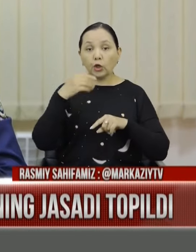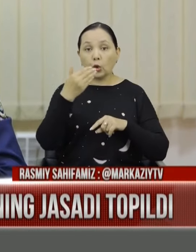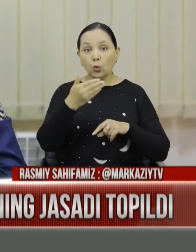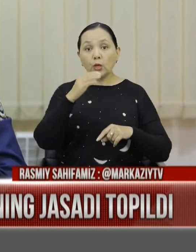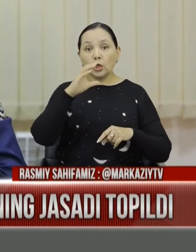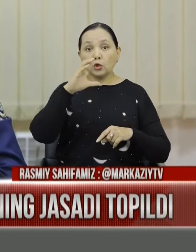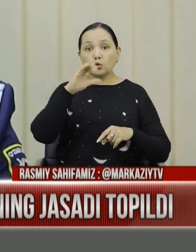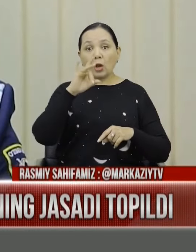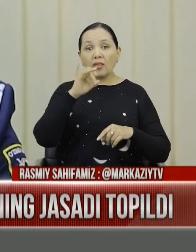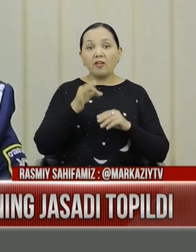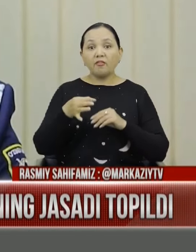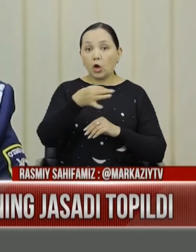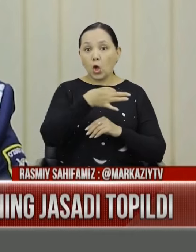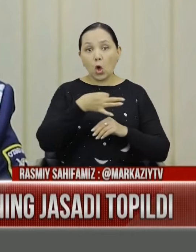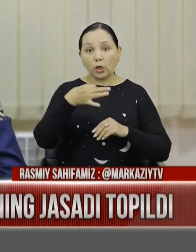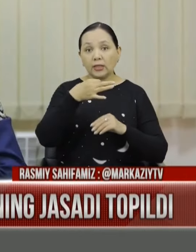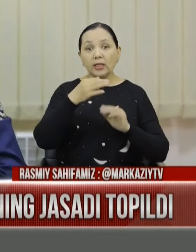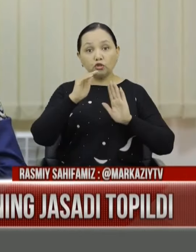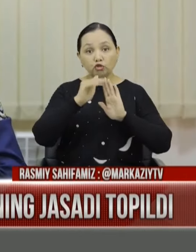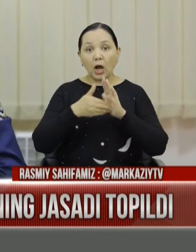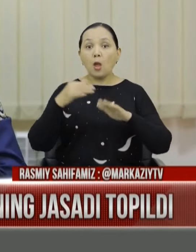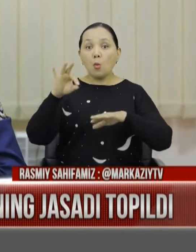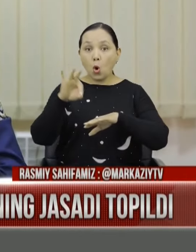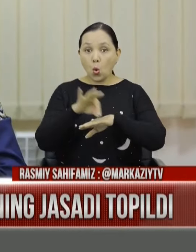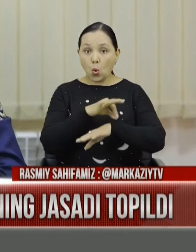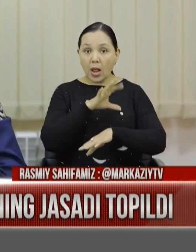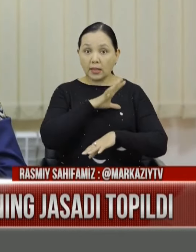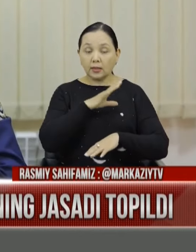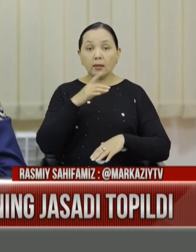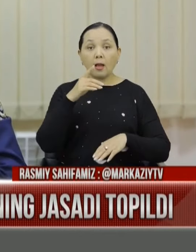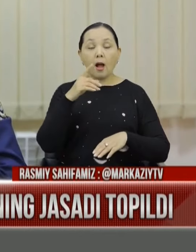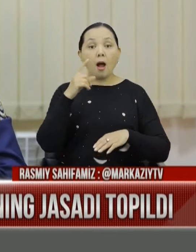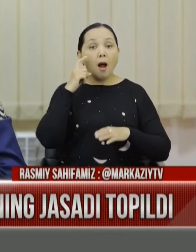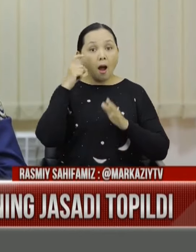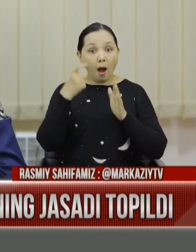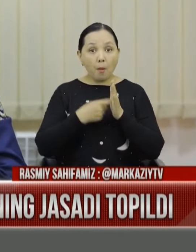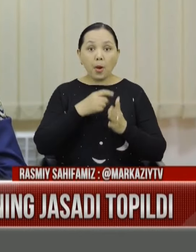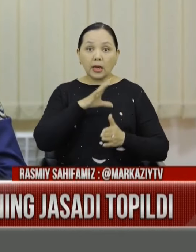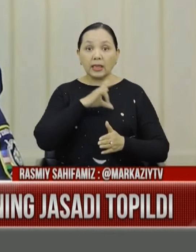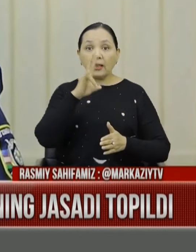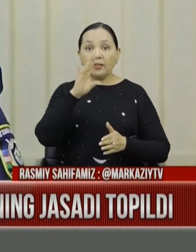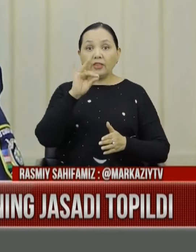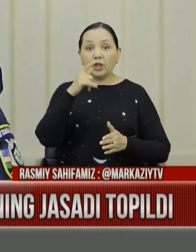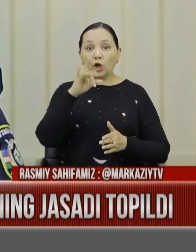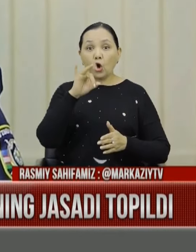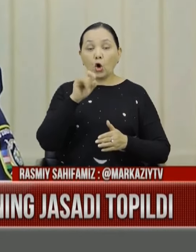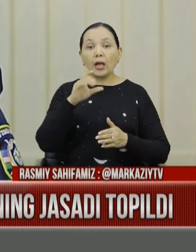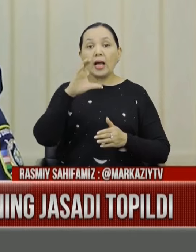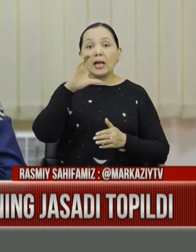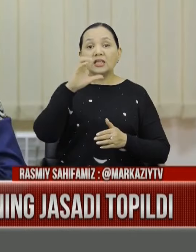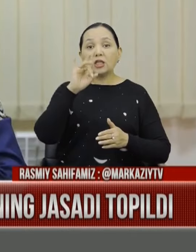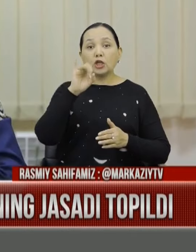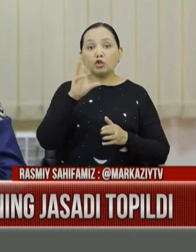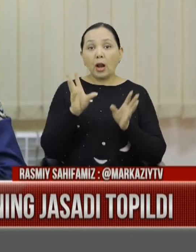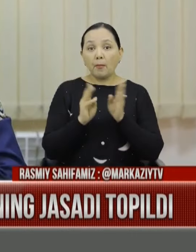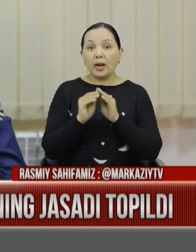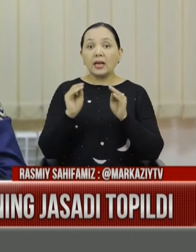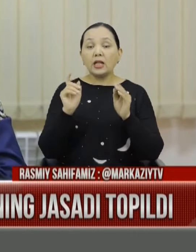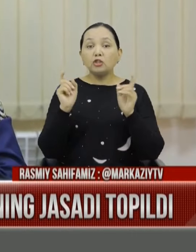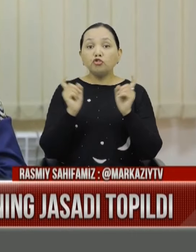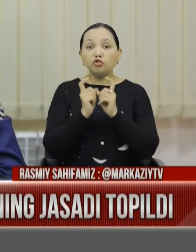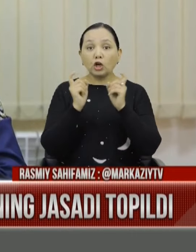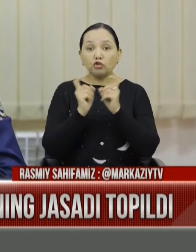Surxondaryo viloyatiga chaqirib, uylantirib qo'yishgan. Sanjarbekning uylanganini xabar topgan Nigora Sanjarbek bilan janjal